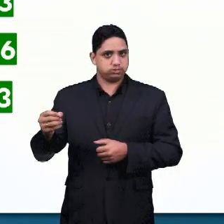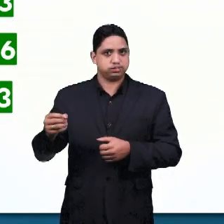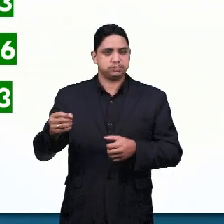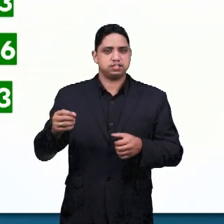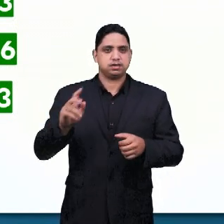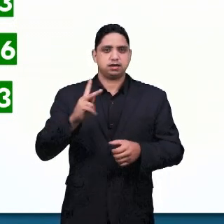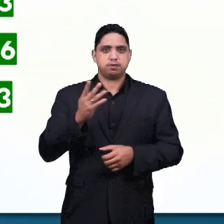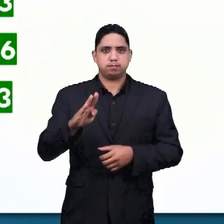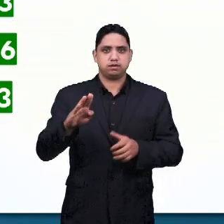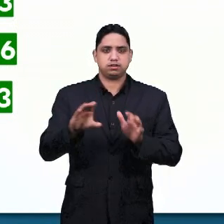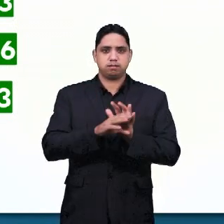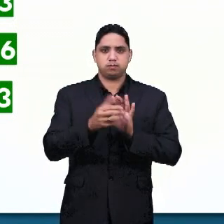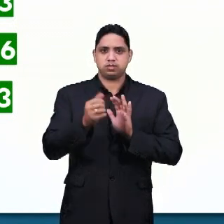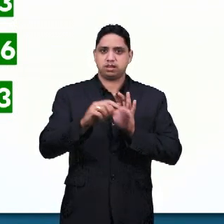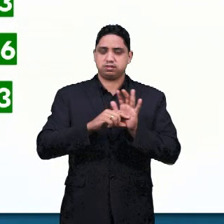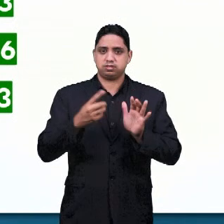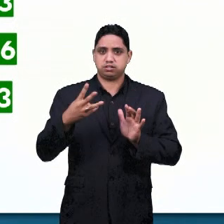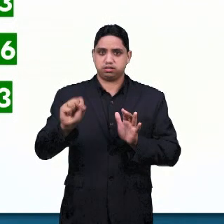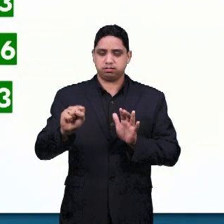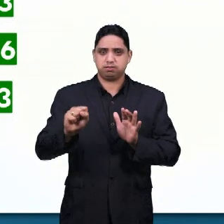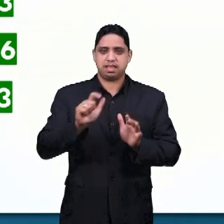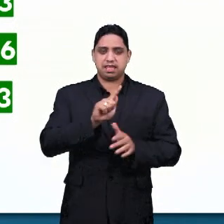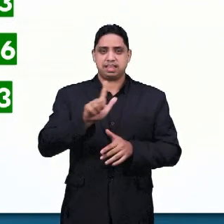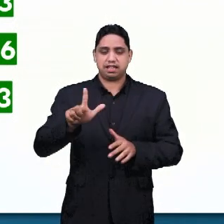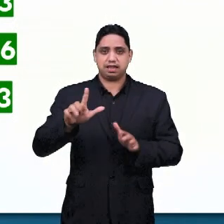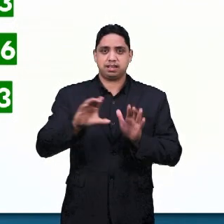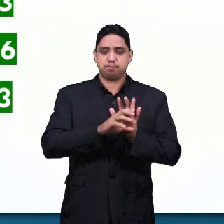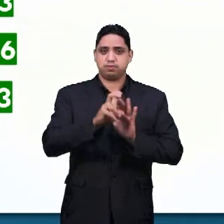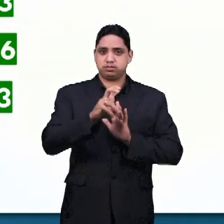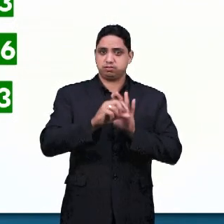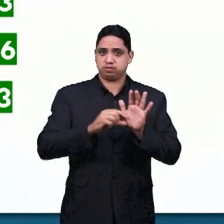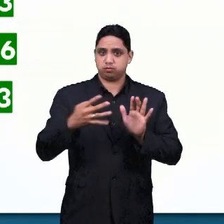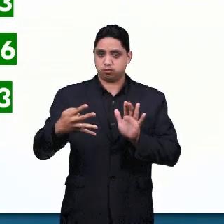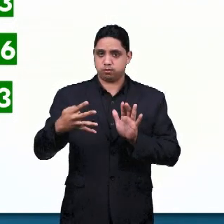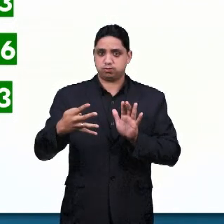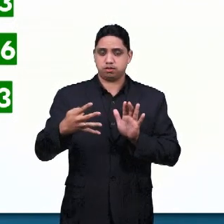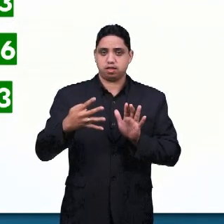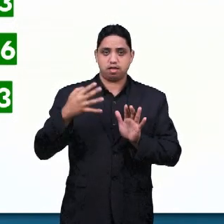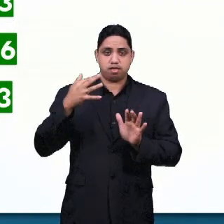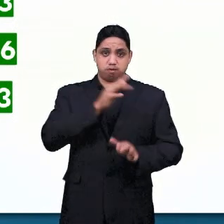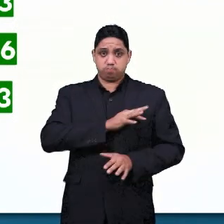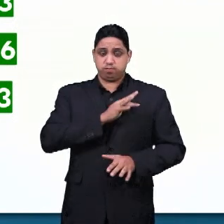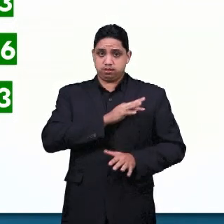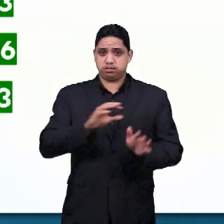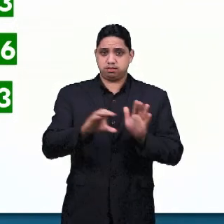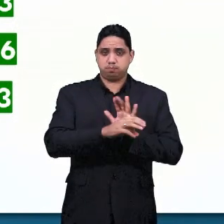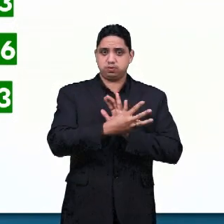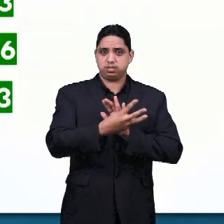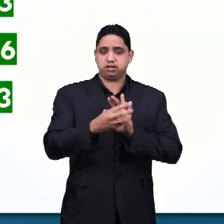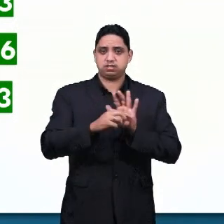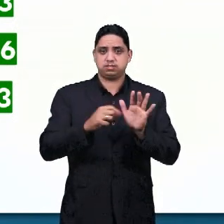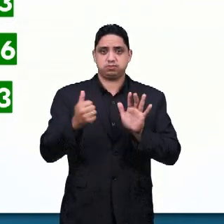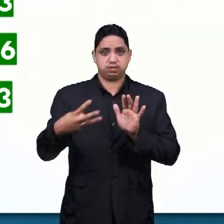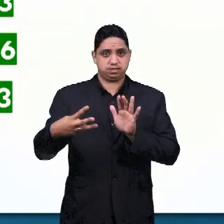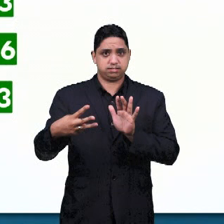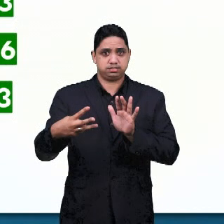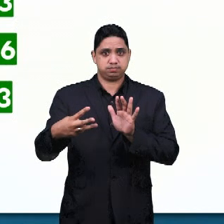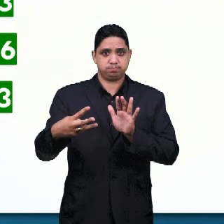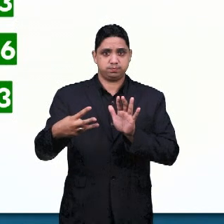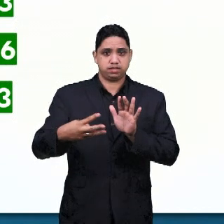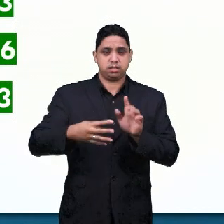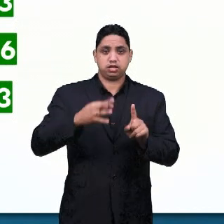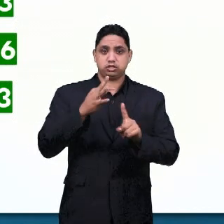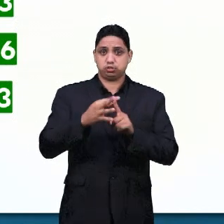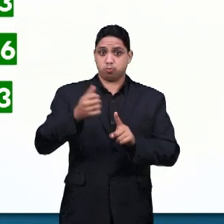verset 38, Galates chapitre 5, verset 4, Philippiens chapitre 3, verset 13, 1 Timothée